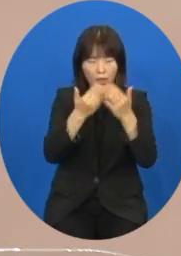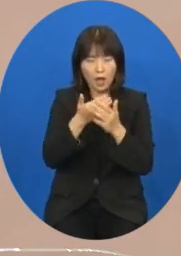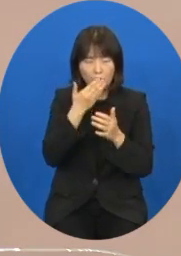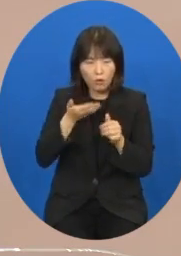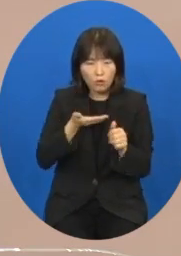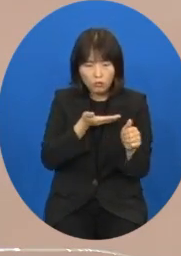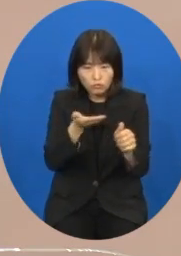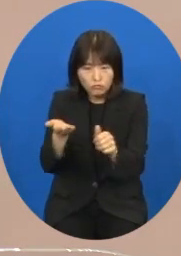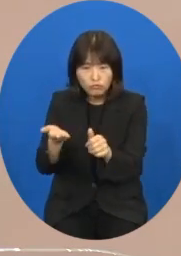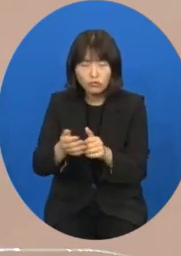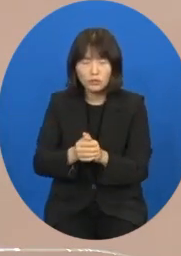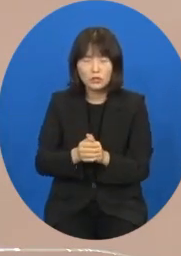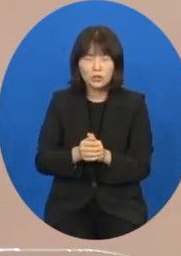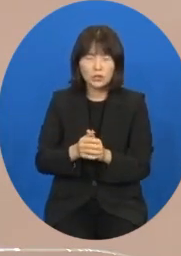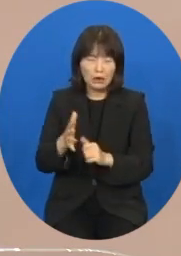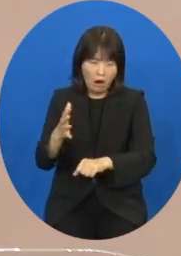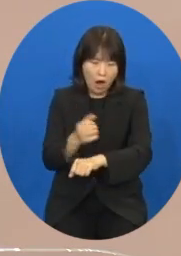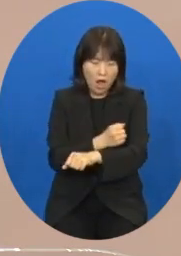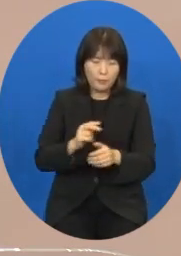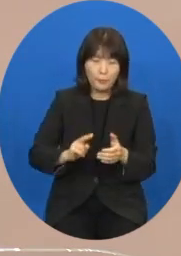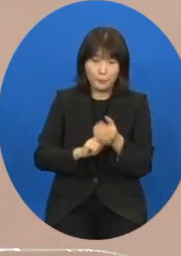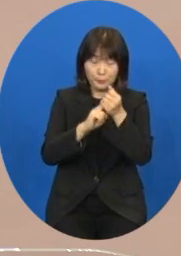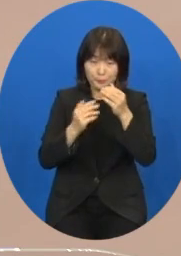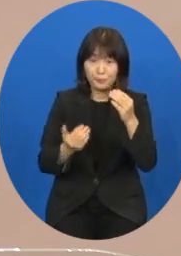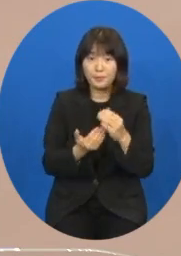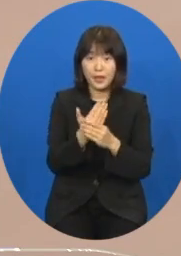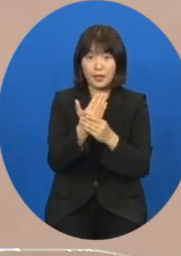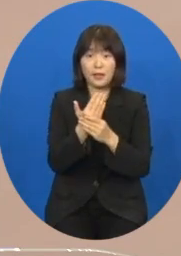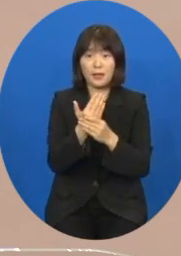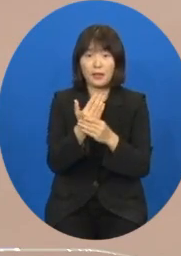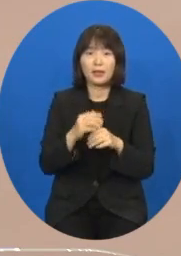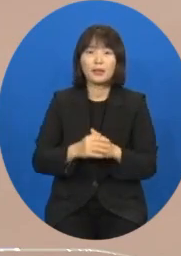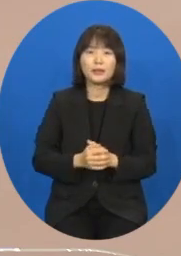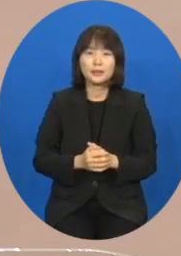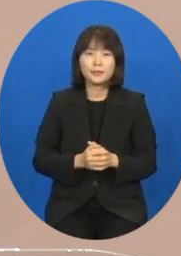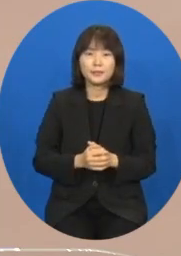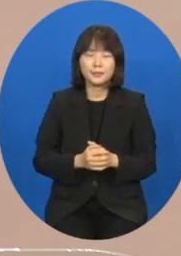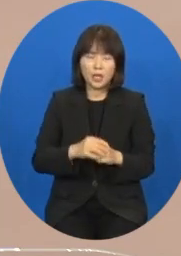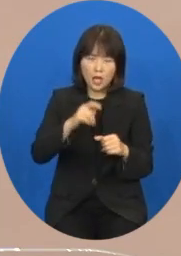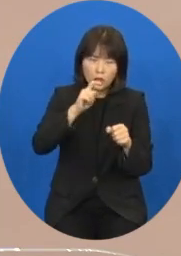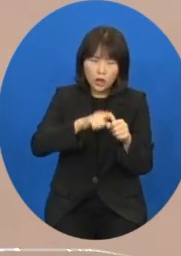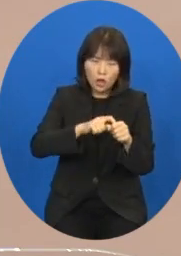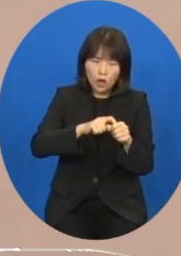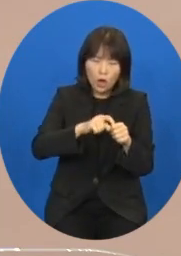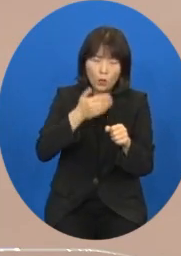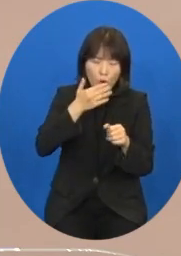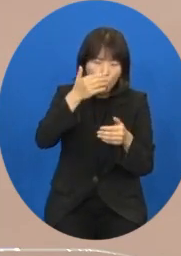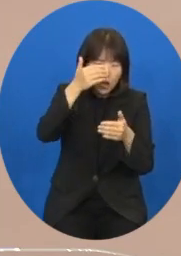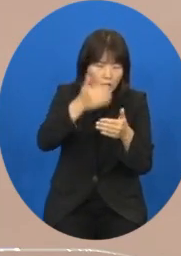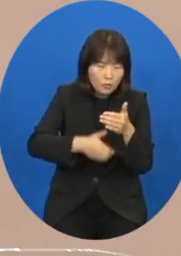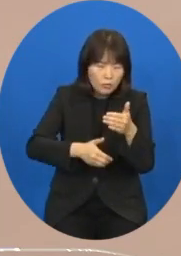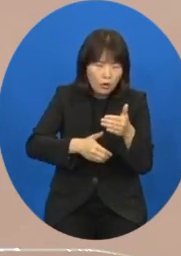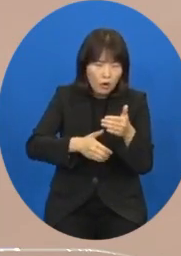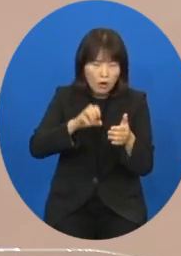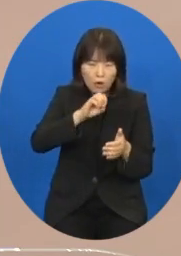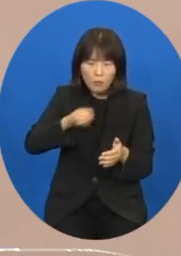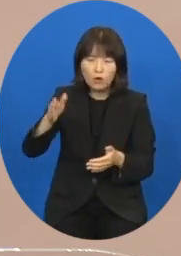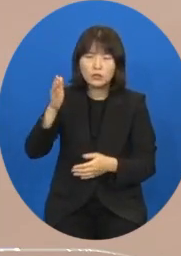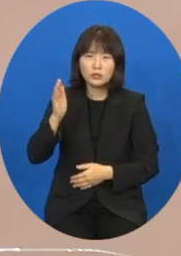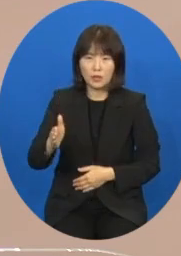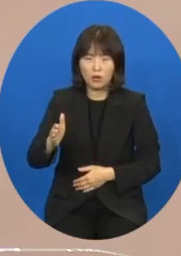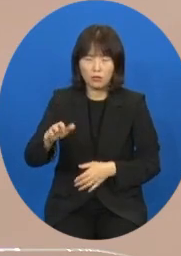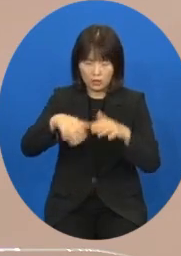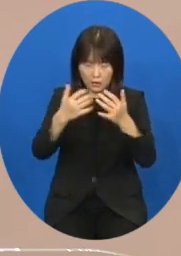먹인 엄청난 기적이 일어났는데 그 떡 부스러기를 버리지 말고 다 모으라는